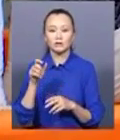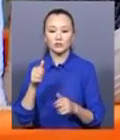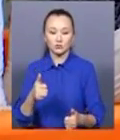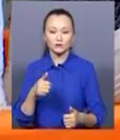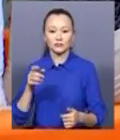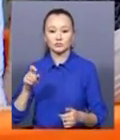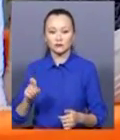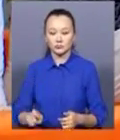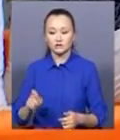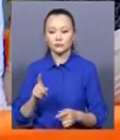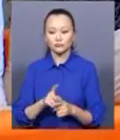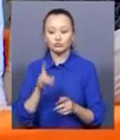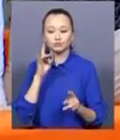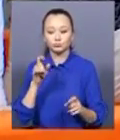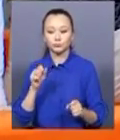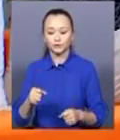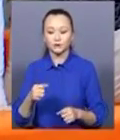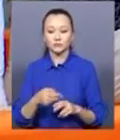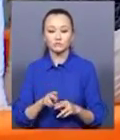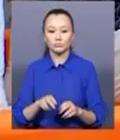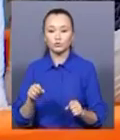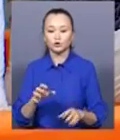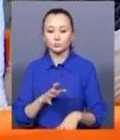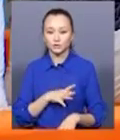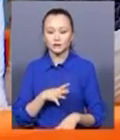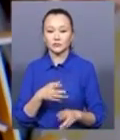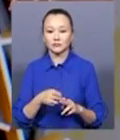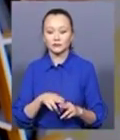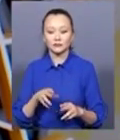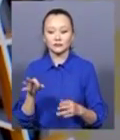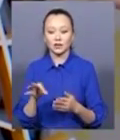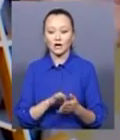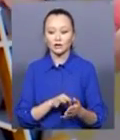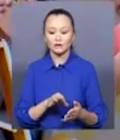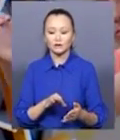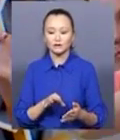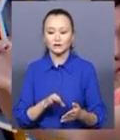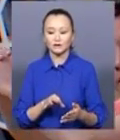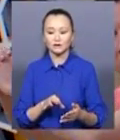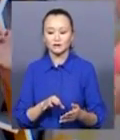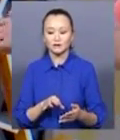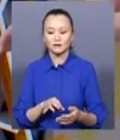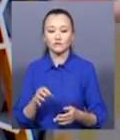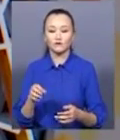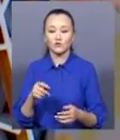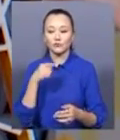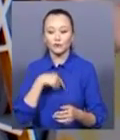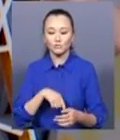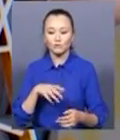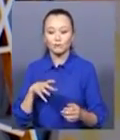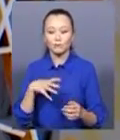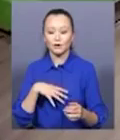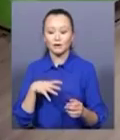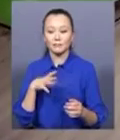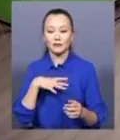забивается задняя часть спины. То есть, да? Вот. Поэтому, есть... может быть, не так сразу, вот. Вот как мы сделали в глубокий, может быть, пока